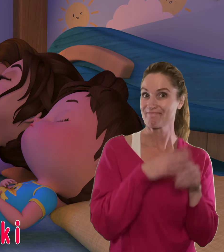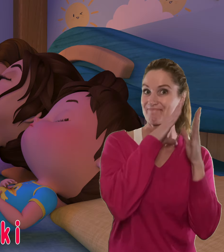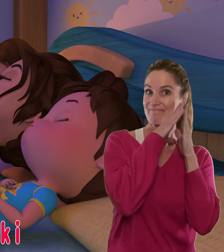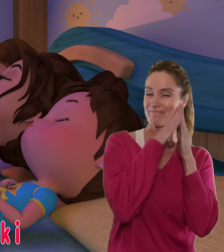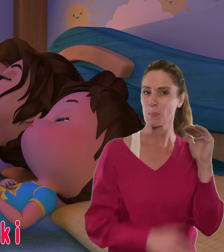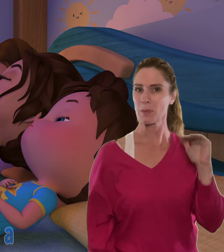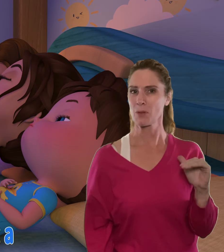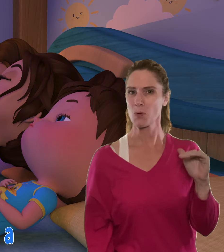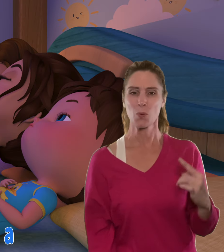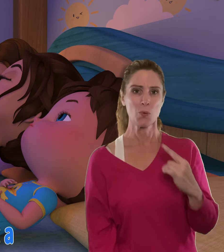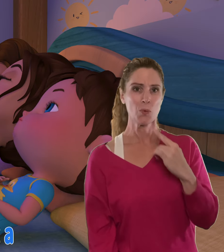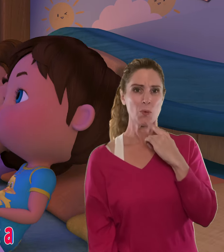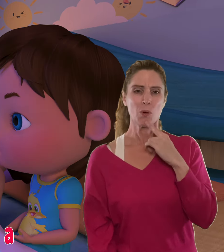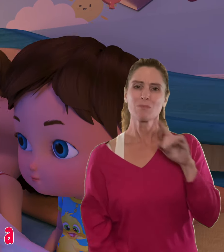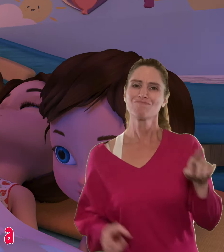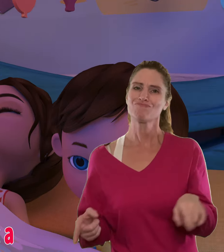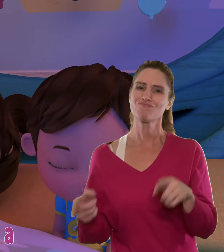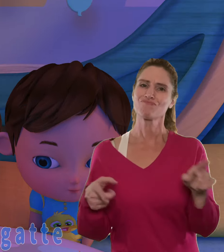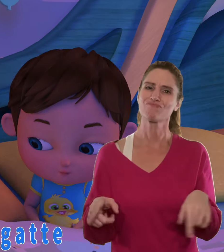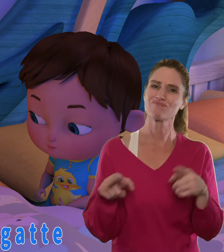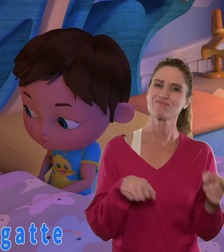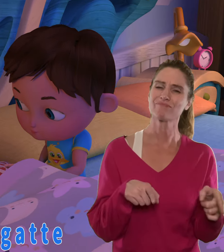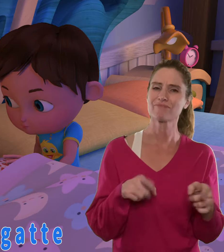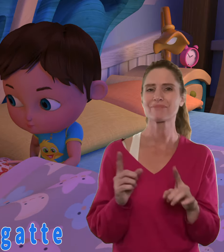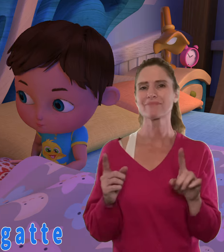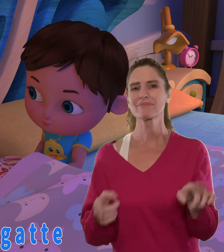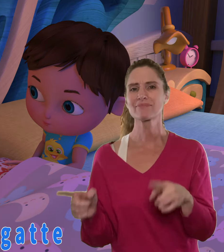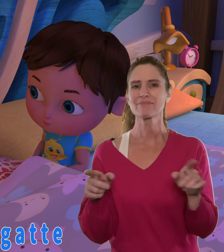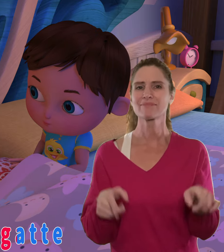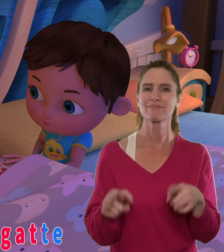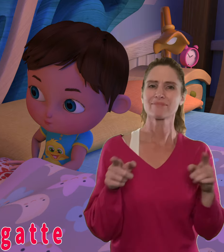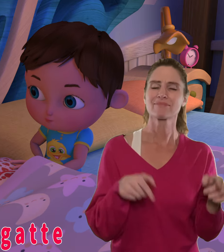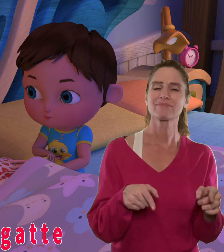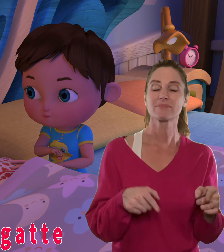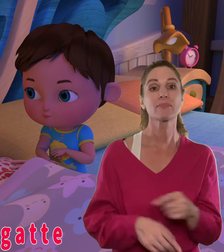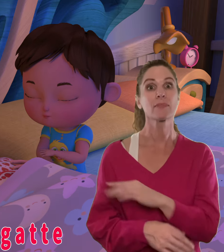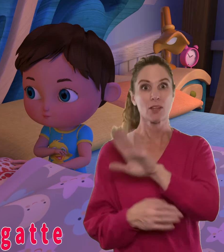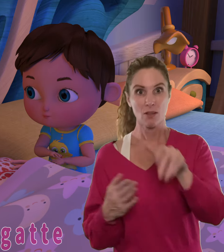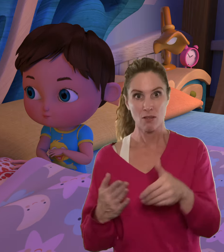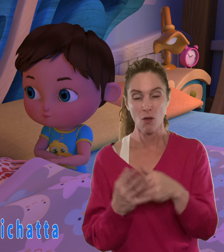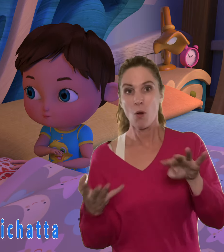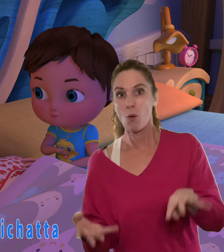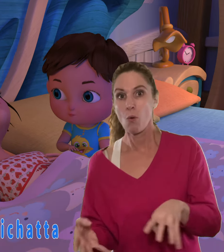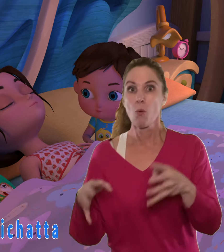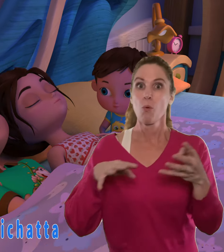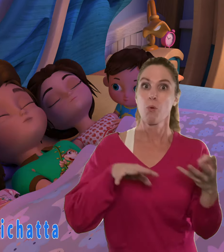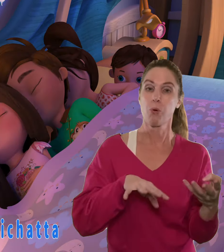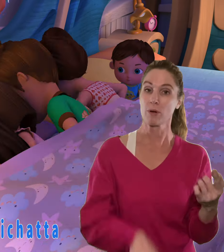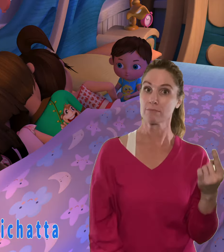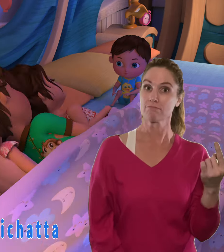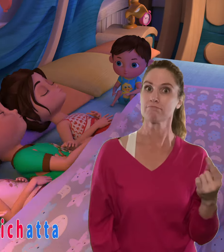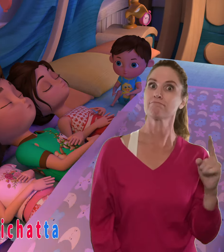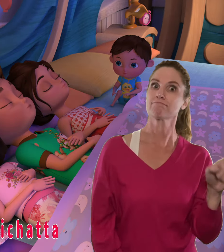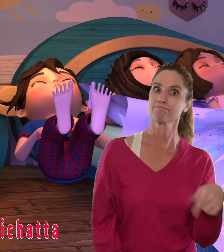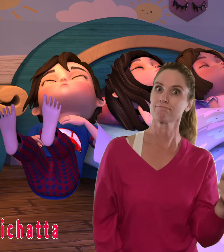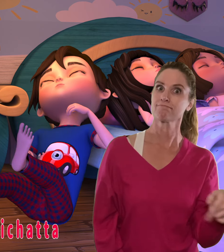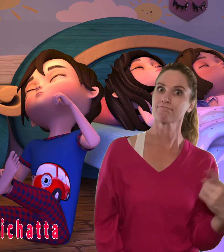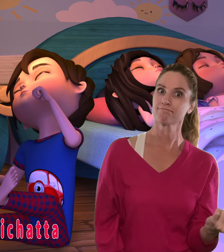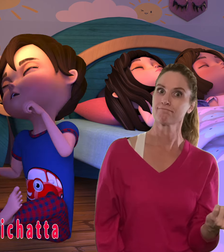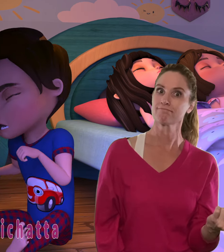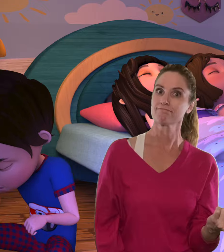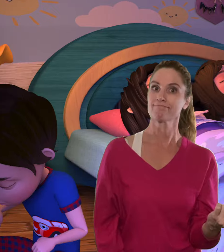ベッドに6匹ちびちゃんが行った転がって転がって転がったら1